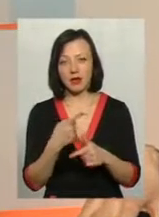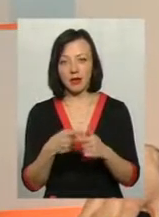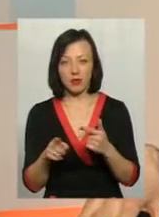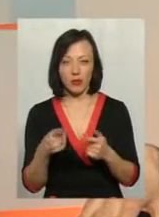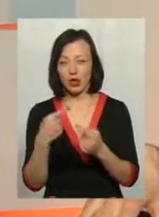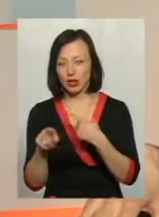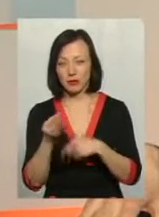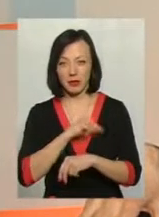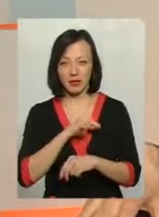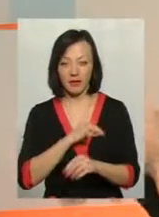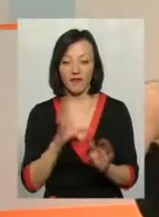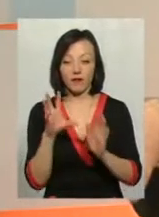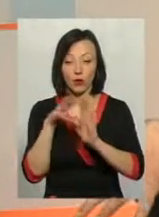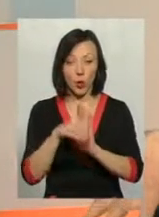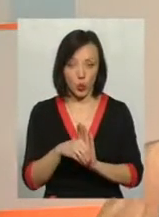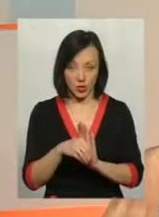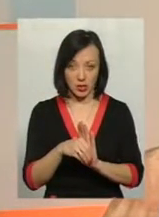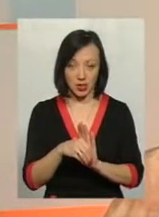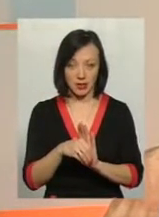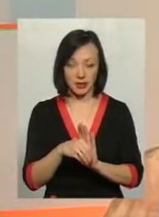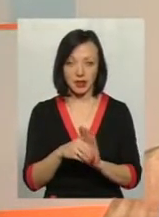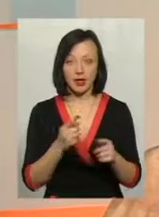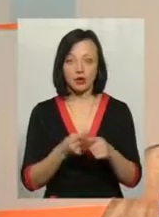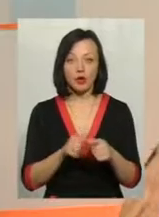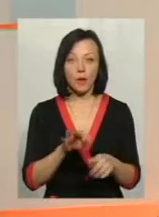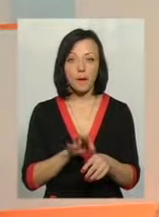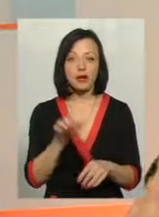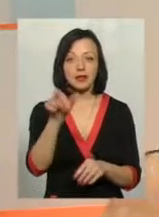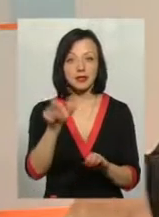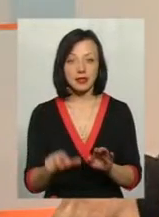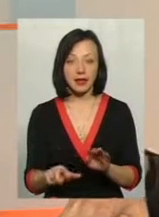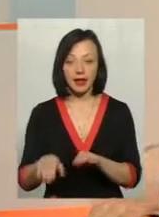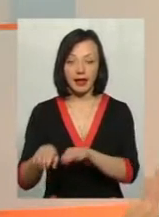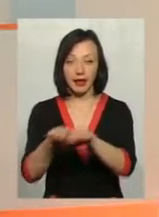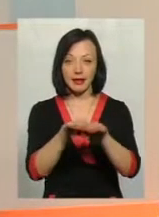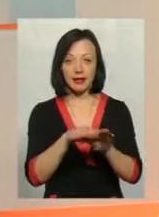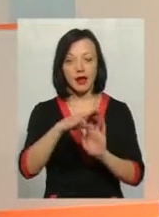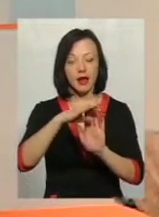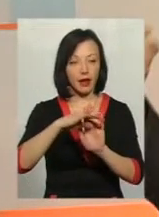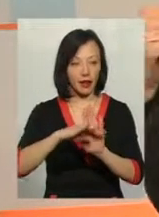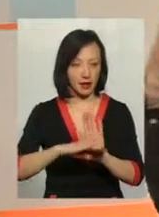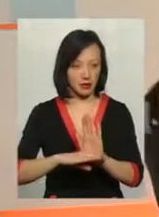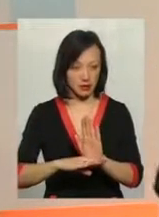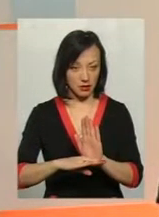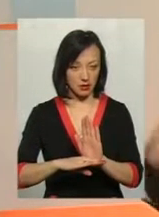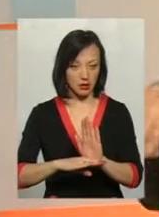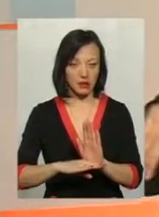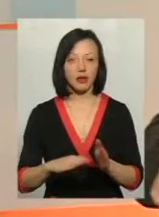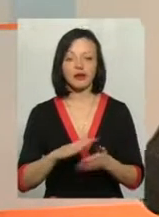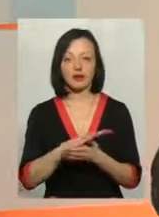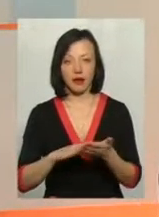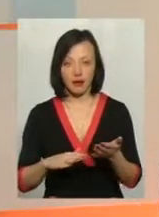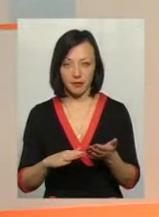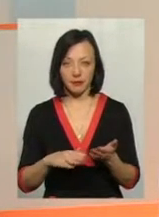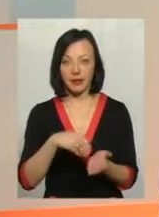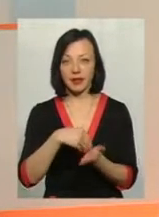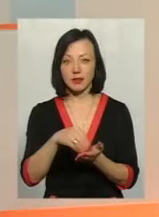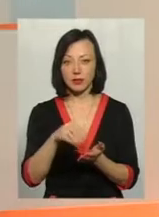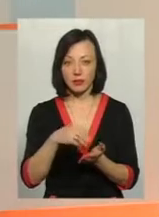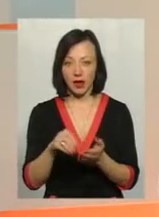технічний працівник вносить цього пацієнта у єдиний реєстр. Далі,